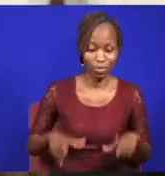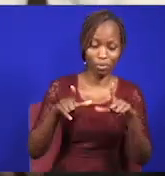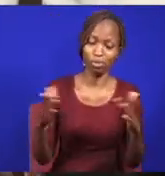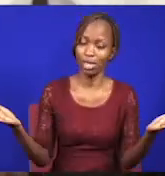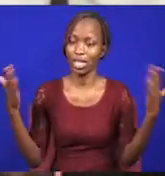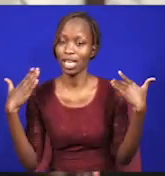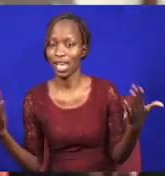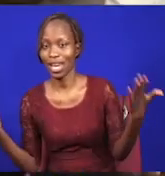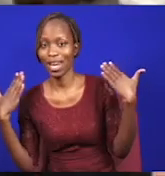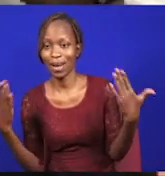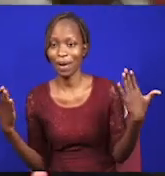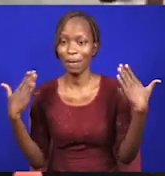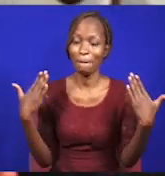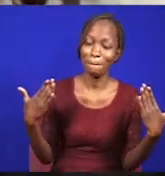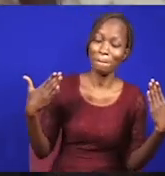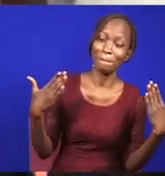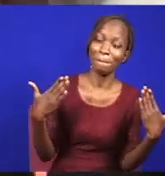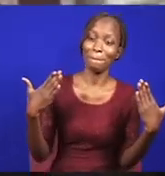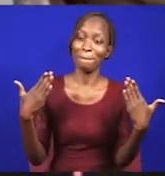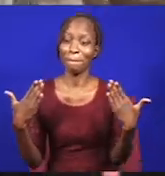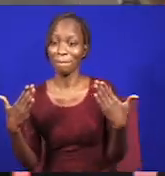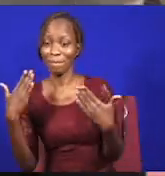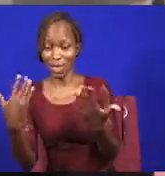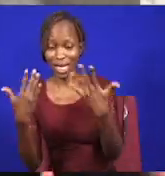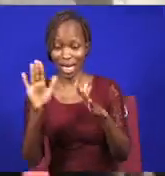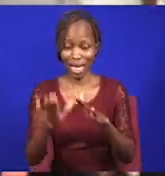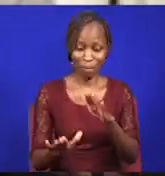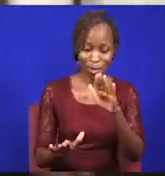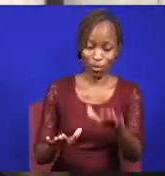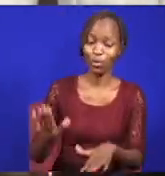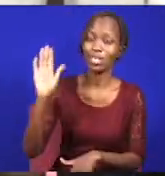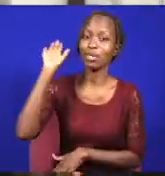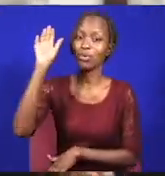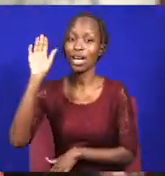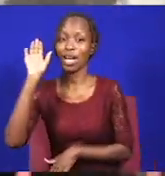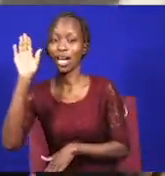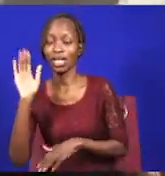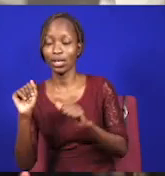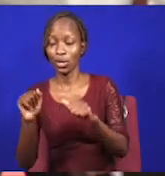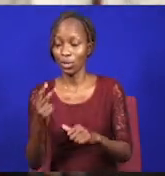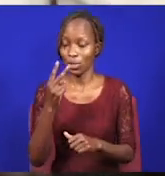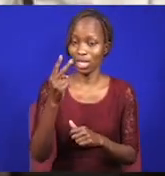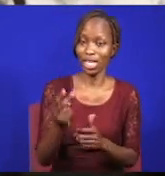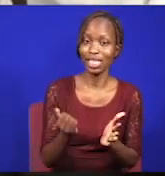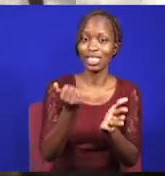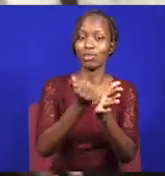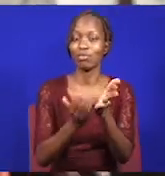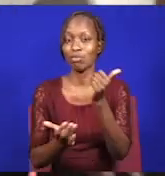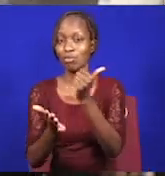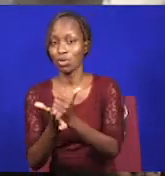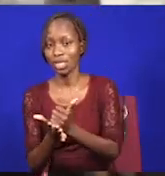milele. Milele mikononi na miguuni mwake alama kubwa